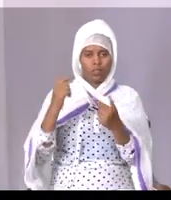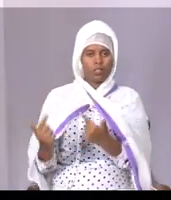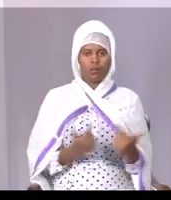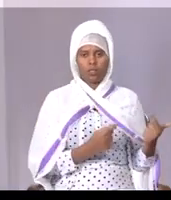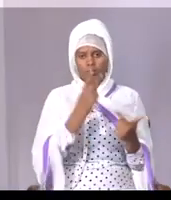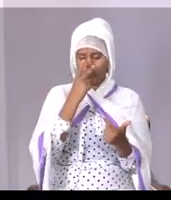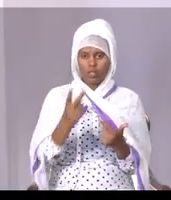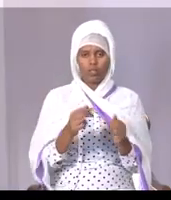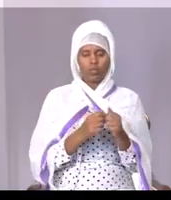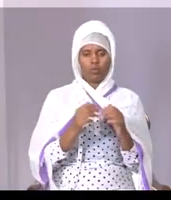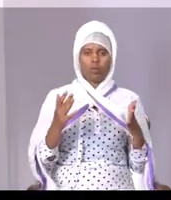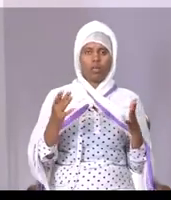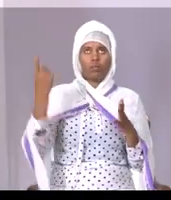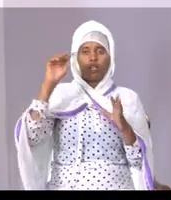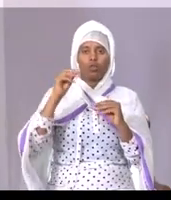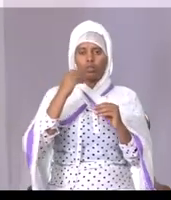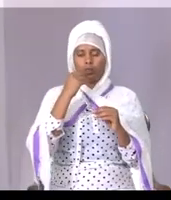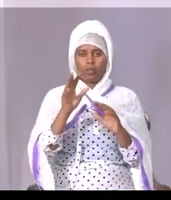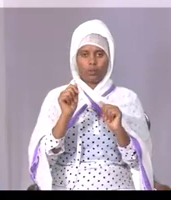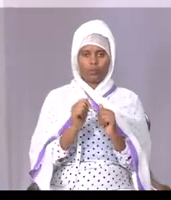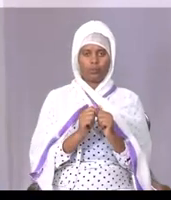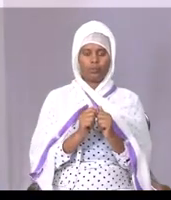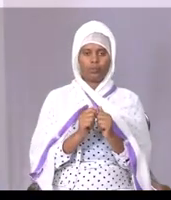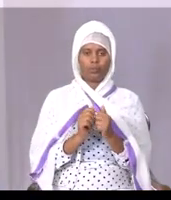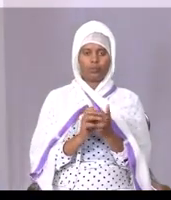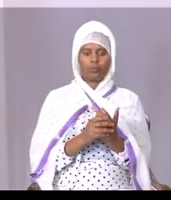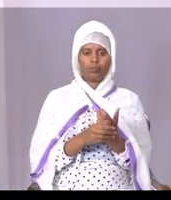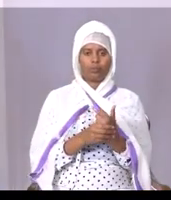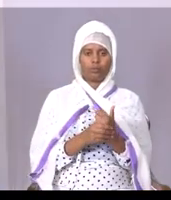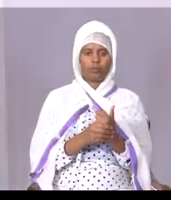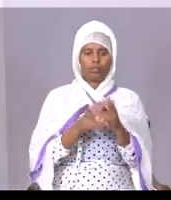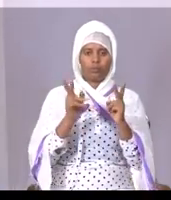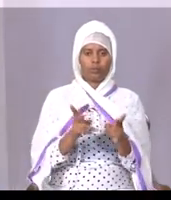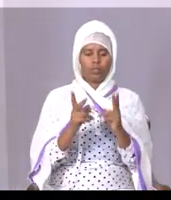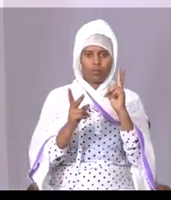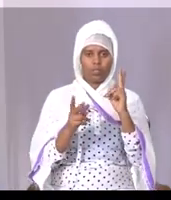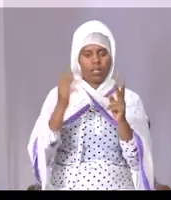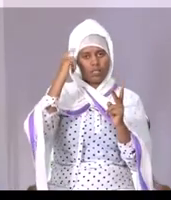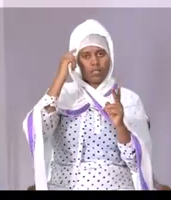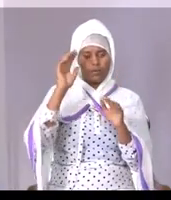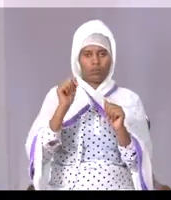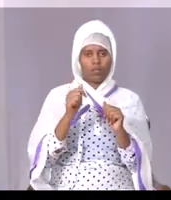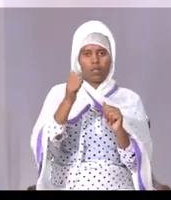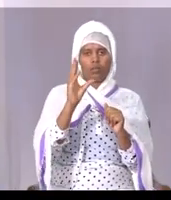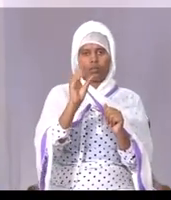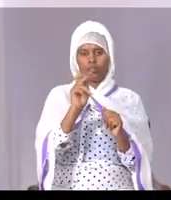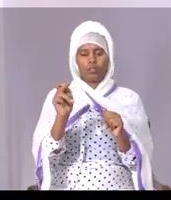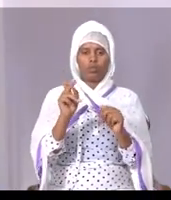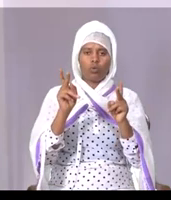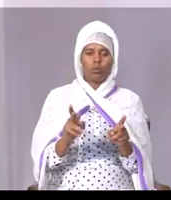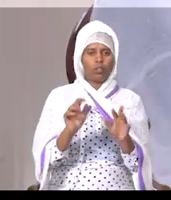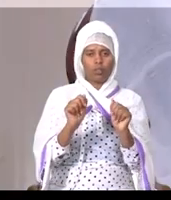ተኣምራት ገብር ከሉ ከዓ ሞለከቲ ንኣዳመን ዮሃን መፅእ ከድሕኖም ዝበሃል ዝኸውን ይኽእል ኢሉ ከዓ ይዳናገር ነይሩ እዩ ብከምዚ ነገራት ኣብ መንጎ ክልተ ሓሳባት ነይሩ ኣይዳውያን ካ